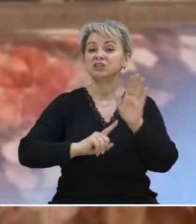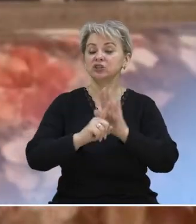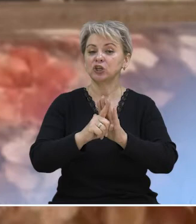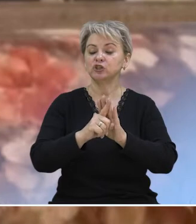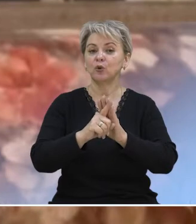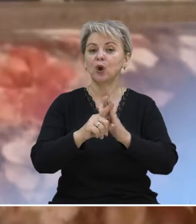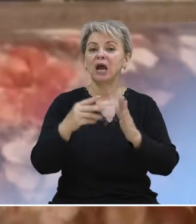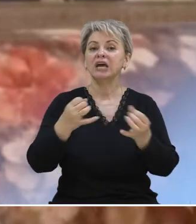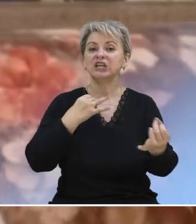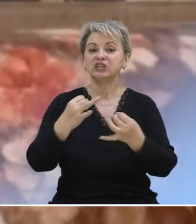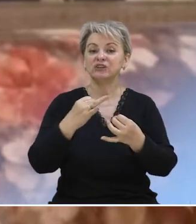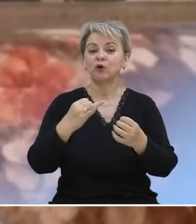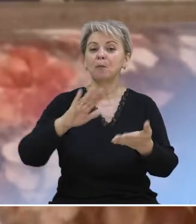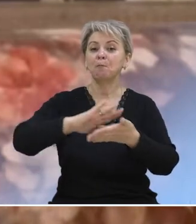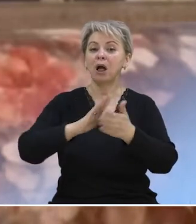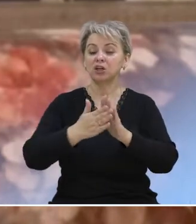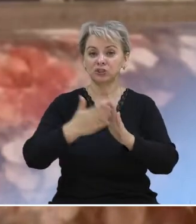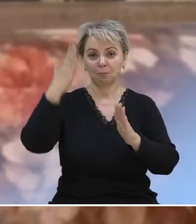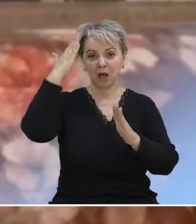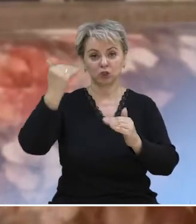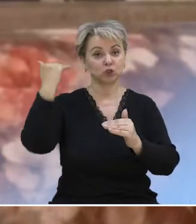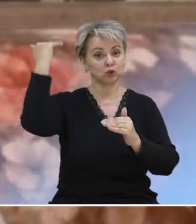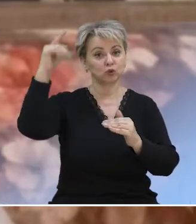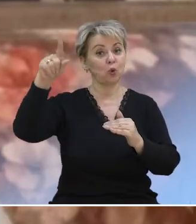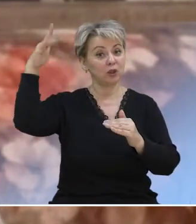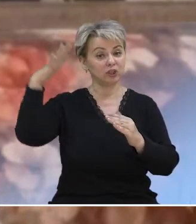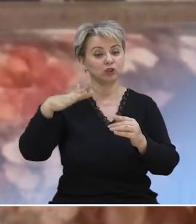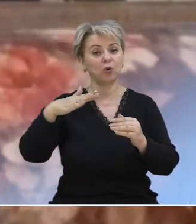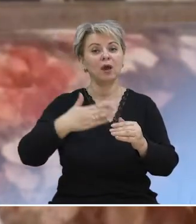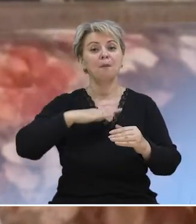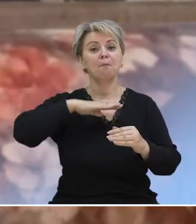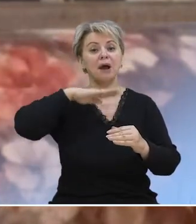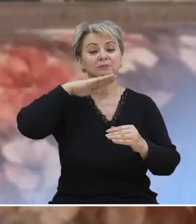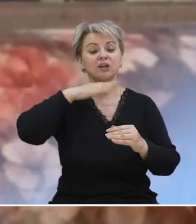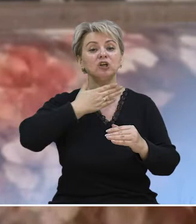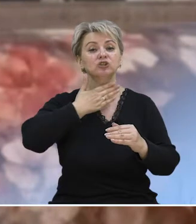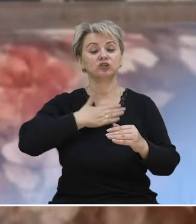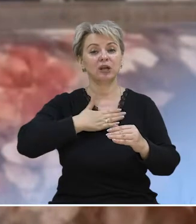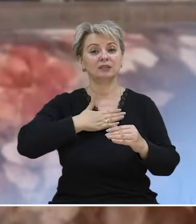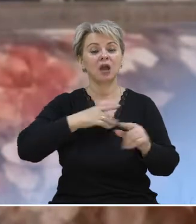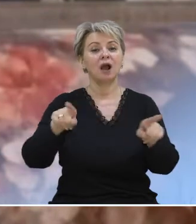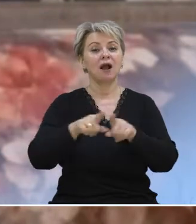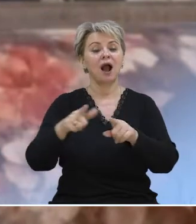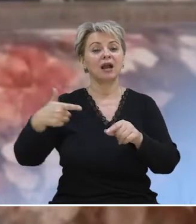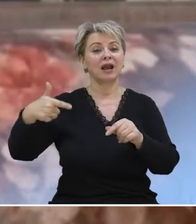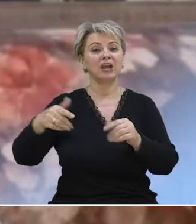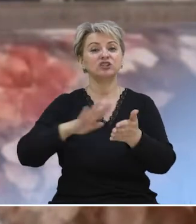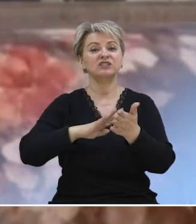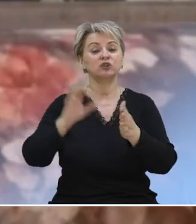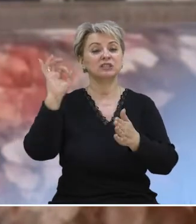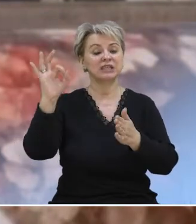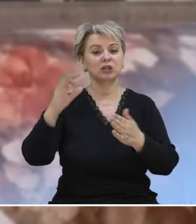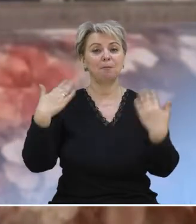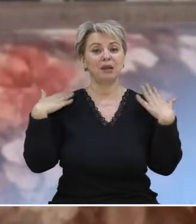для начала давайте выберем речевое положение. Макушка тянется к солнышку, подбородок и шея буква «Г»